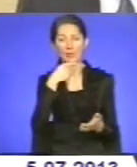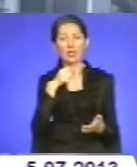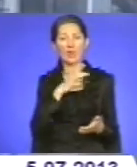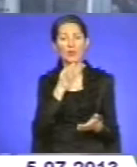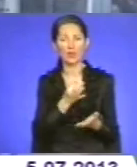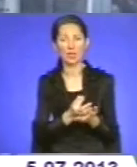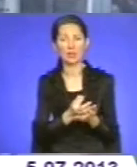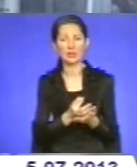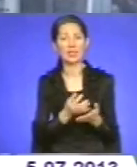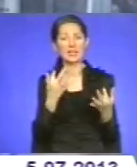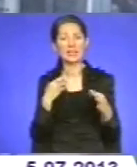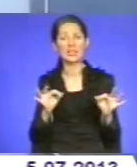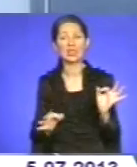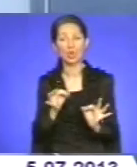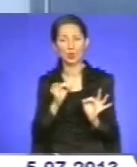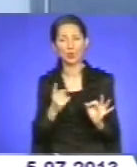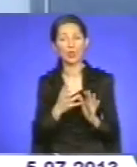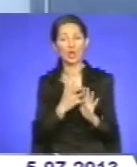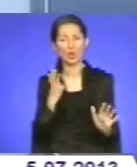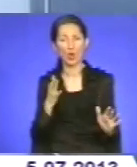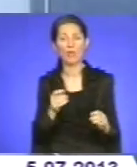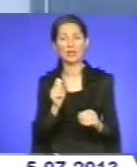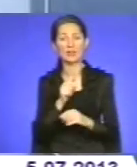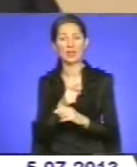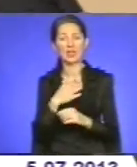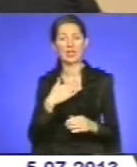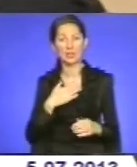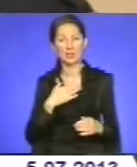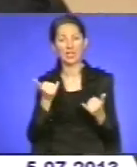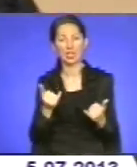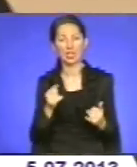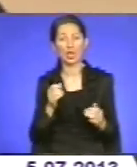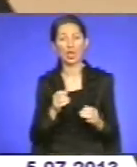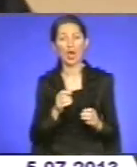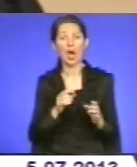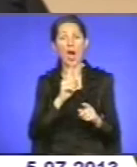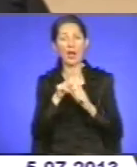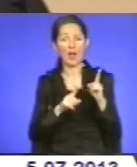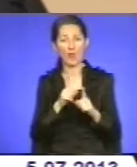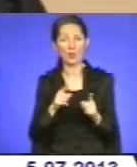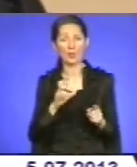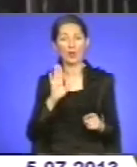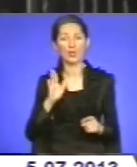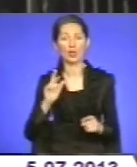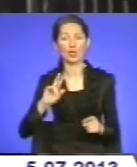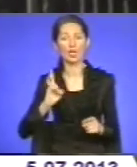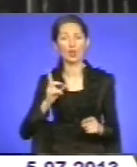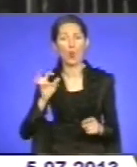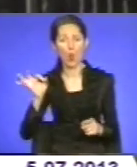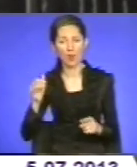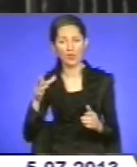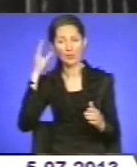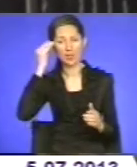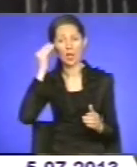відповідальність. Незалежність суду – першочергове завдання нинішньої судової реформи. Віктор Янукович вважає за потрібне внести до Конституції зміни,